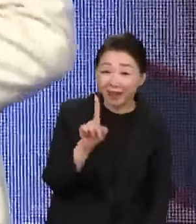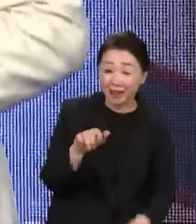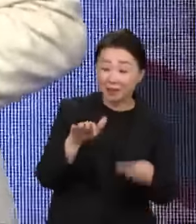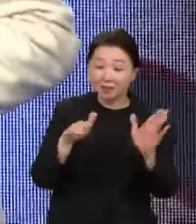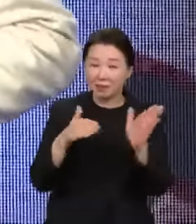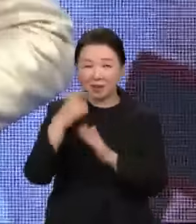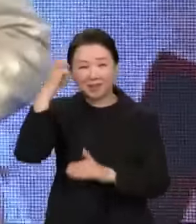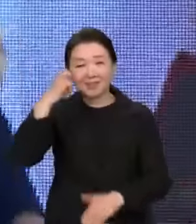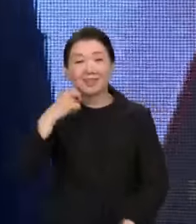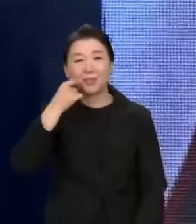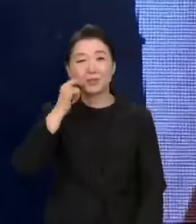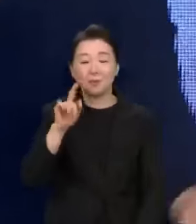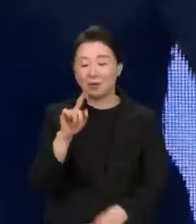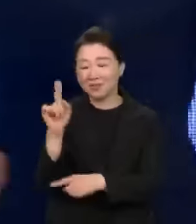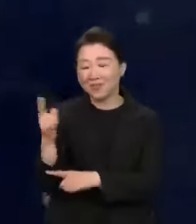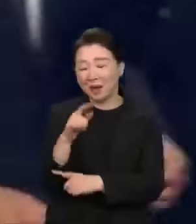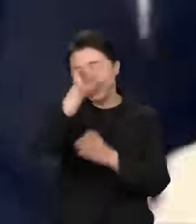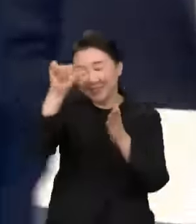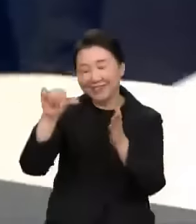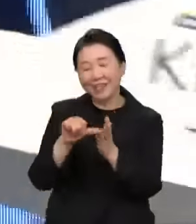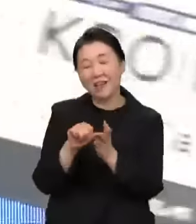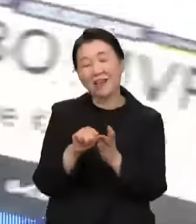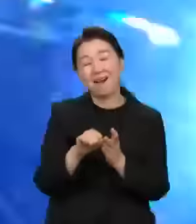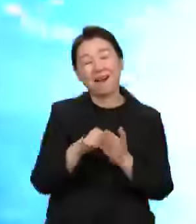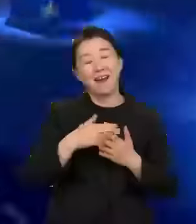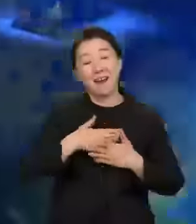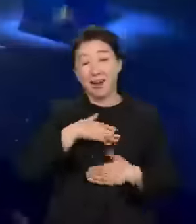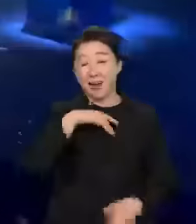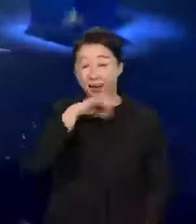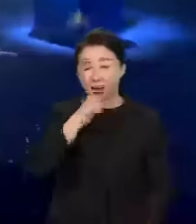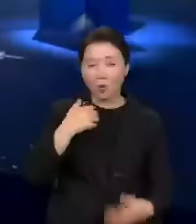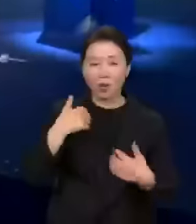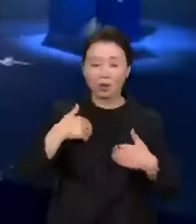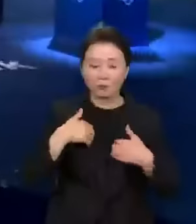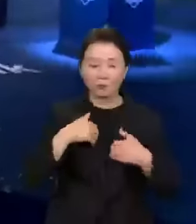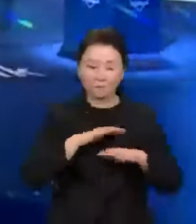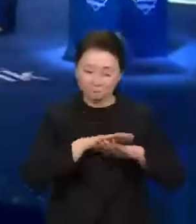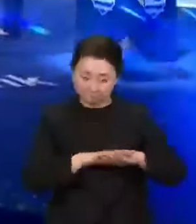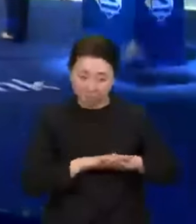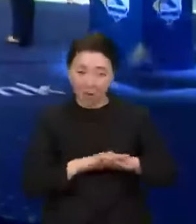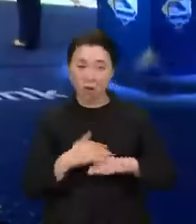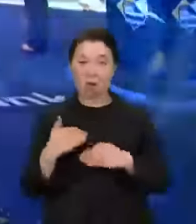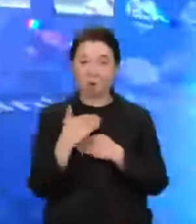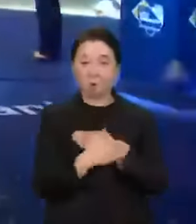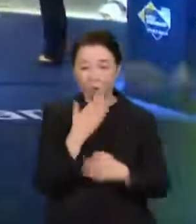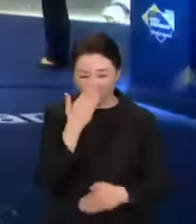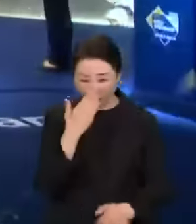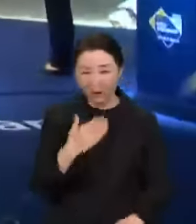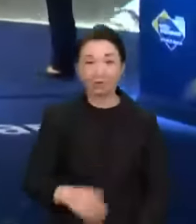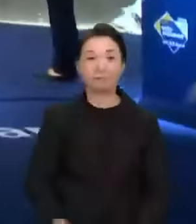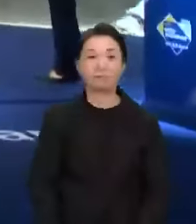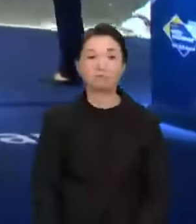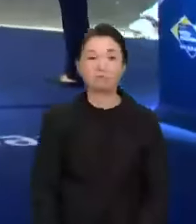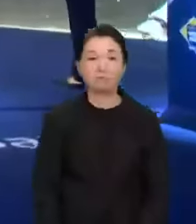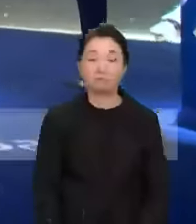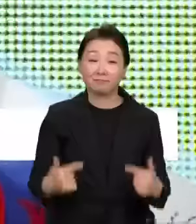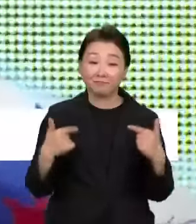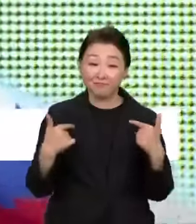지금껏 느끼지 못한 야구 인생 최고의 순간일 테지만 기쁨은 되도록 누르고 몸은 최대한 낮췄습니다.